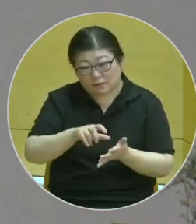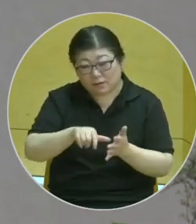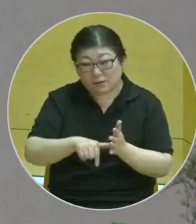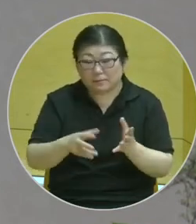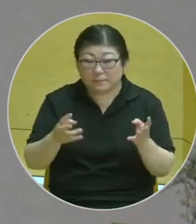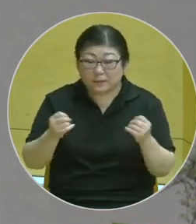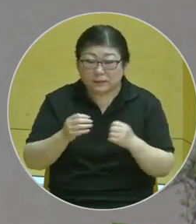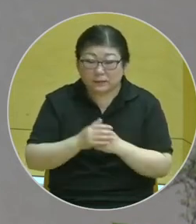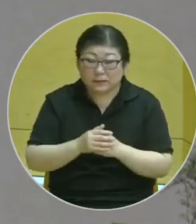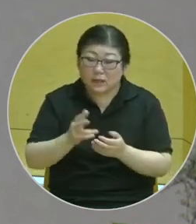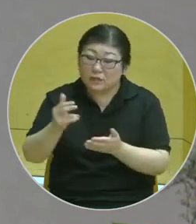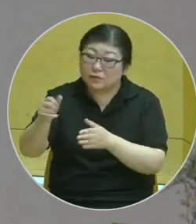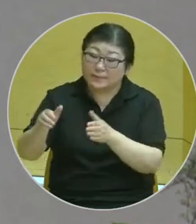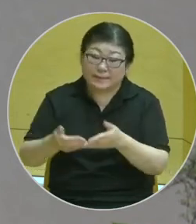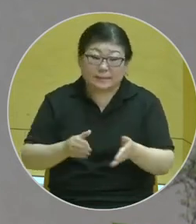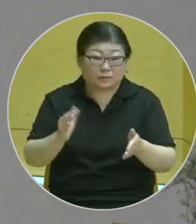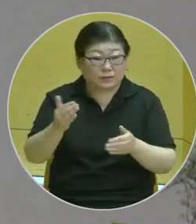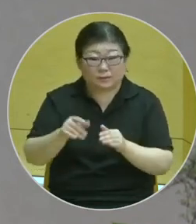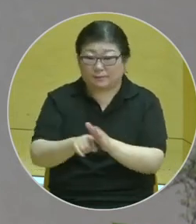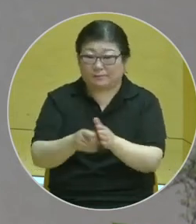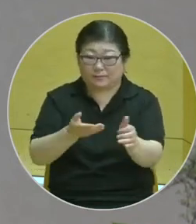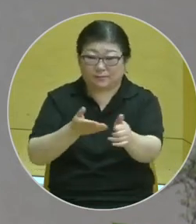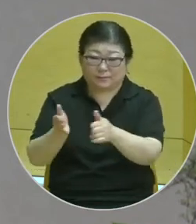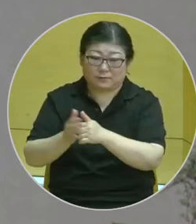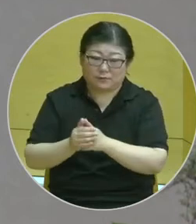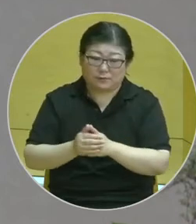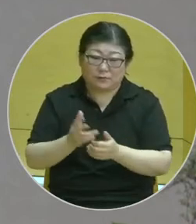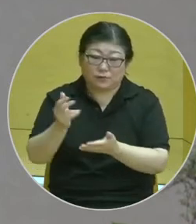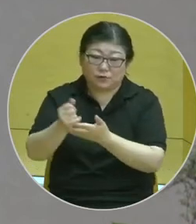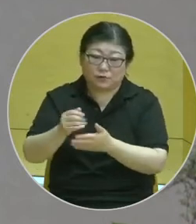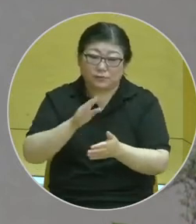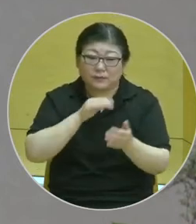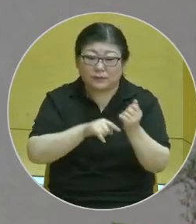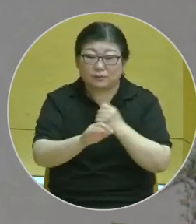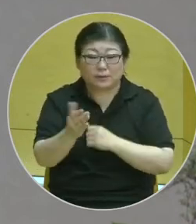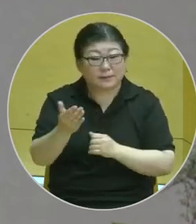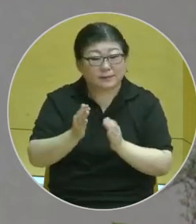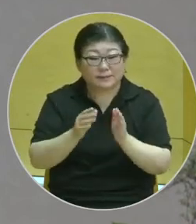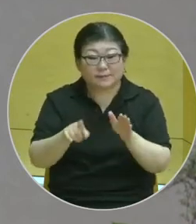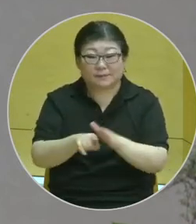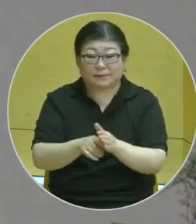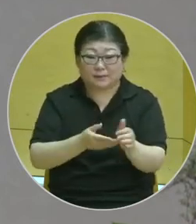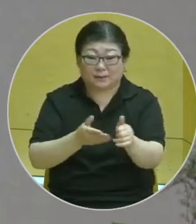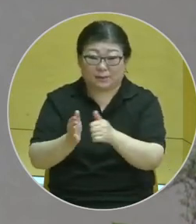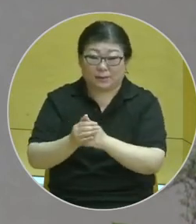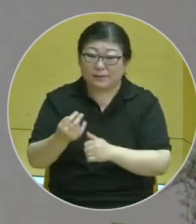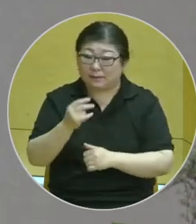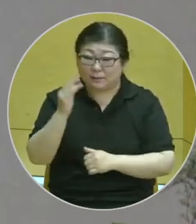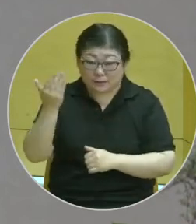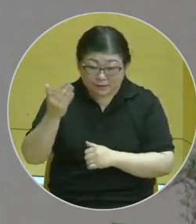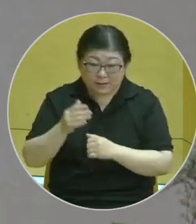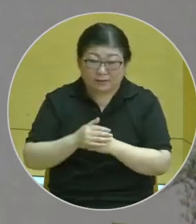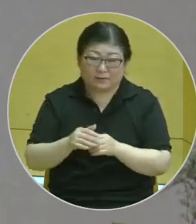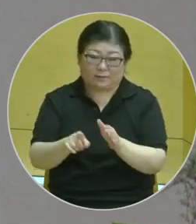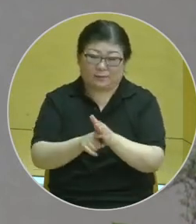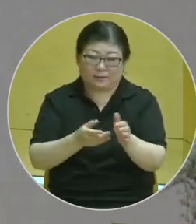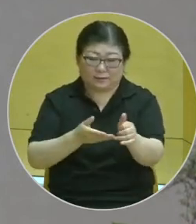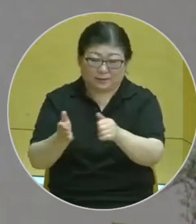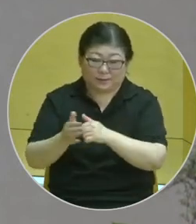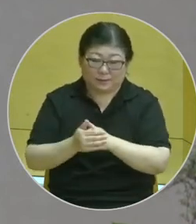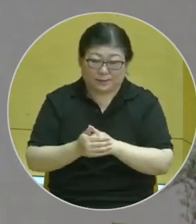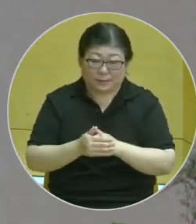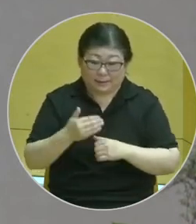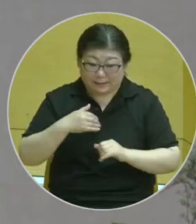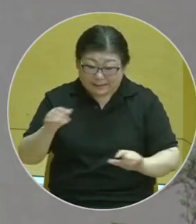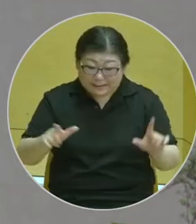주께서 길이 되신 걸 믿으실 바랍니다 주께서 친히 되심을 믿으시기 바랍니다 주께서 생명되신 제롬이 드시길 바랍니다 내